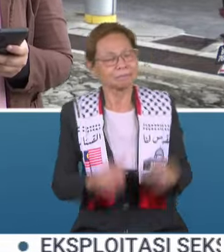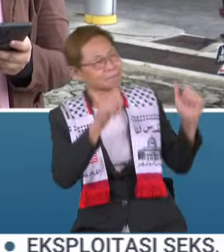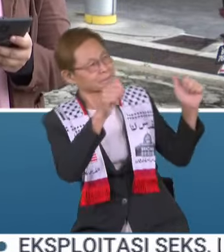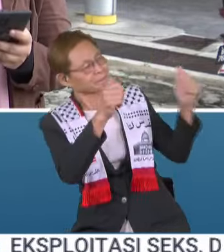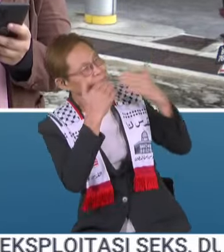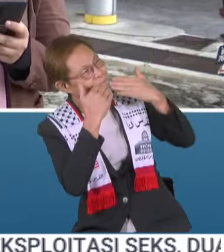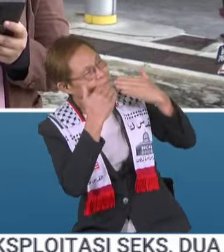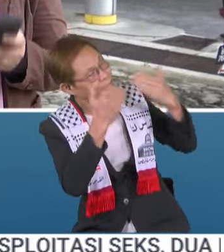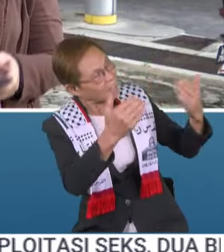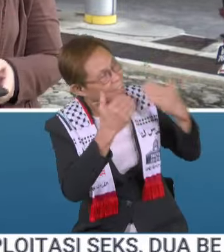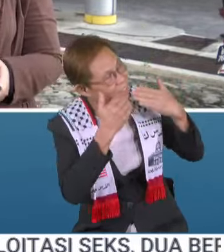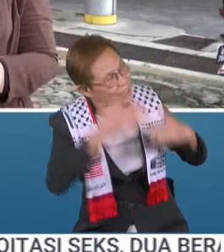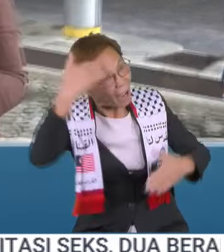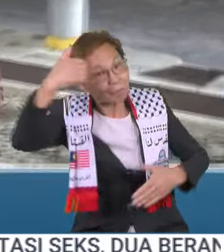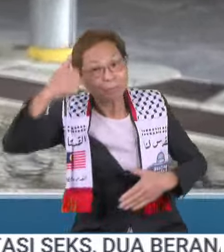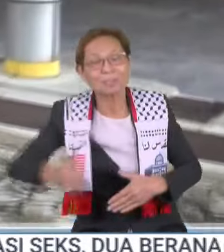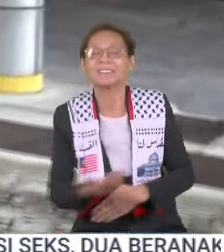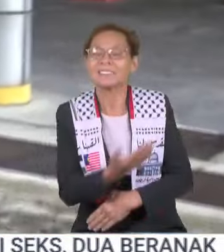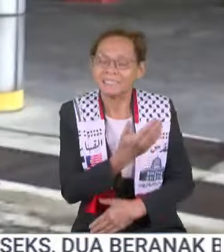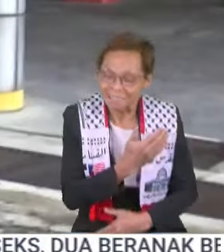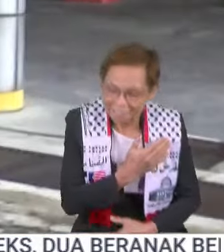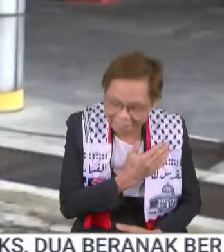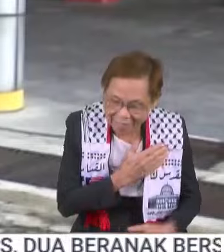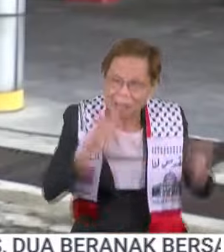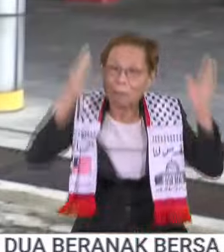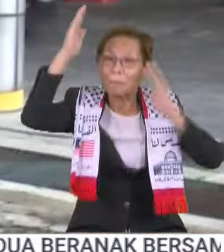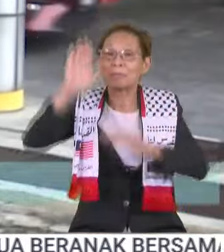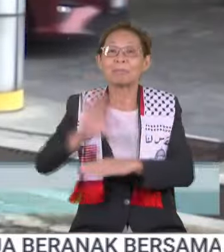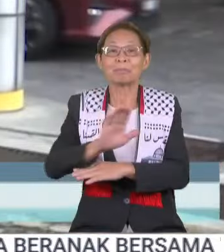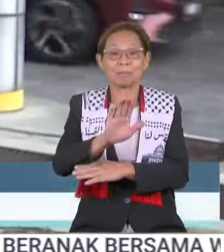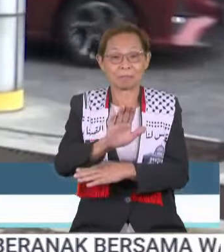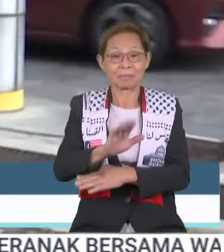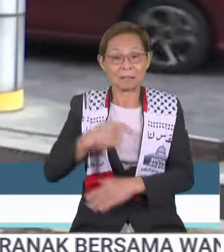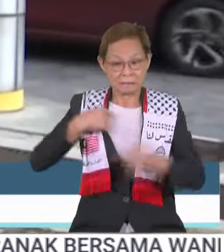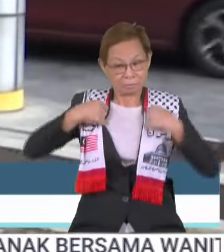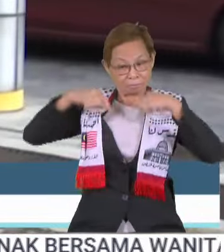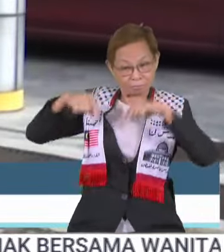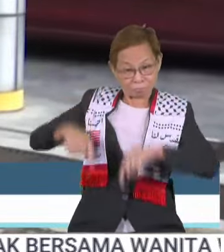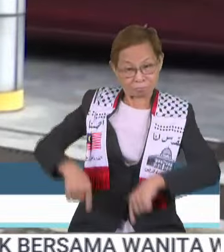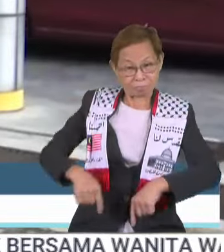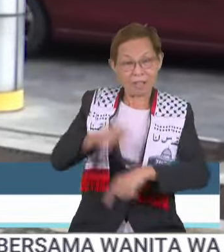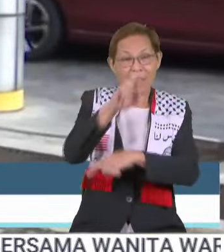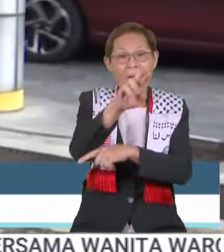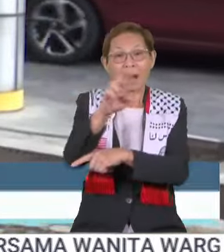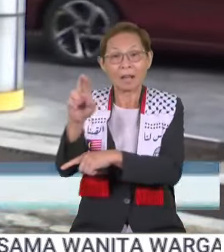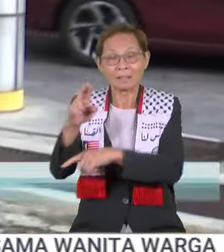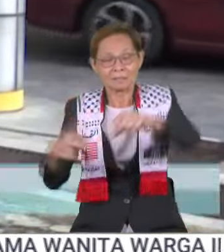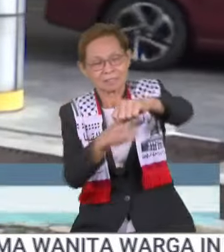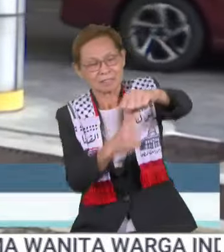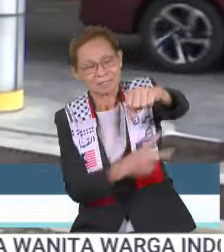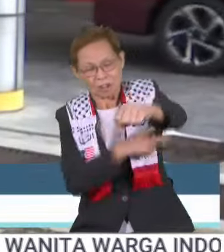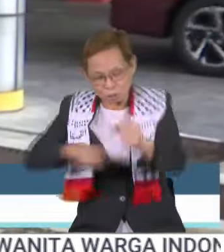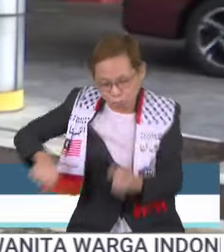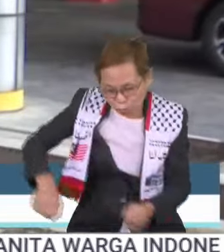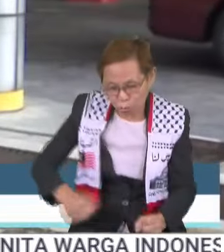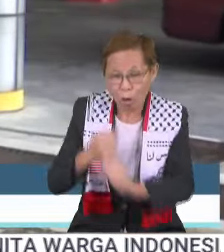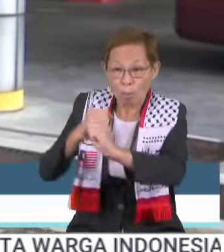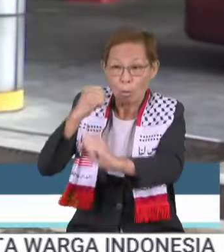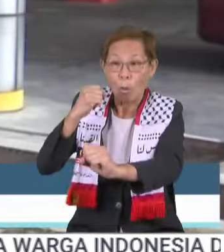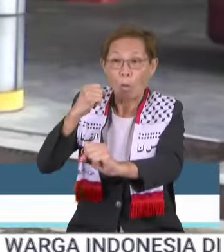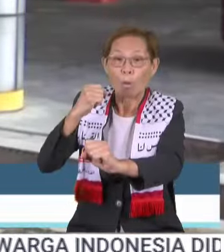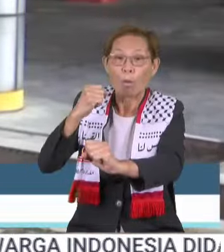Baik, terima kasih Sahi. Assalamualaikum dan salam Malaysia Madani. Saya kini berada di RNR Jejantas Sungai Buloh arah